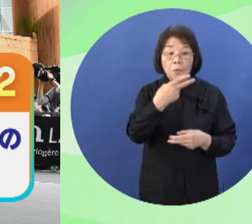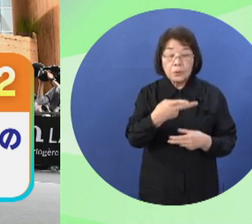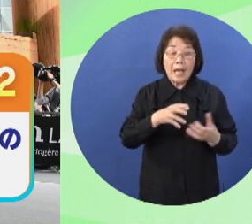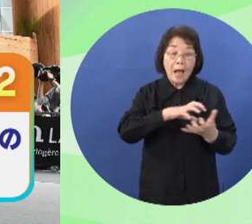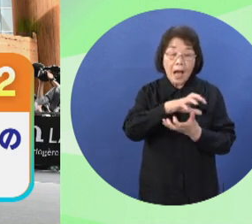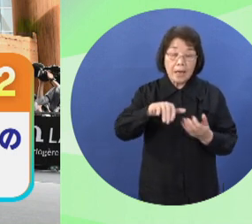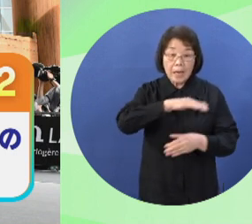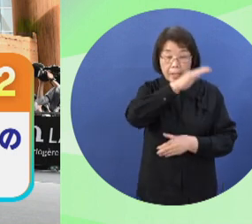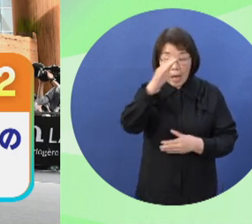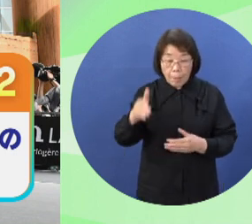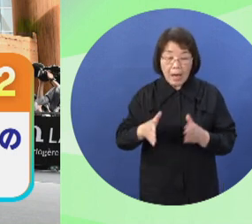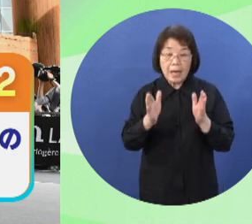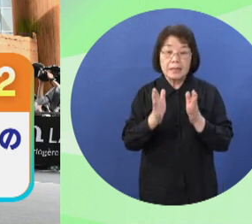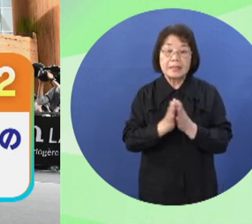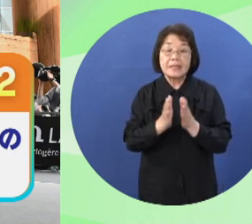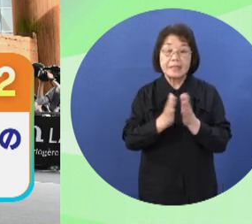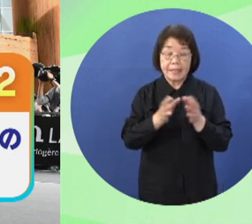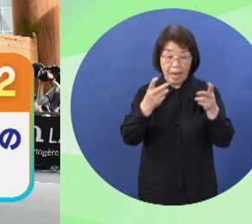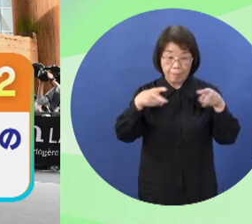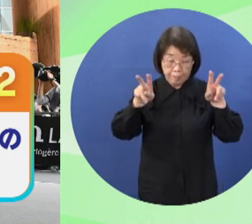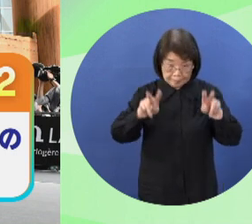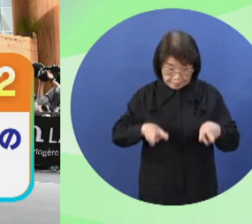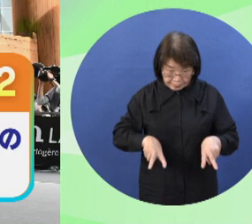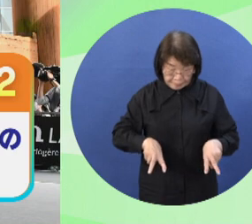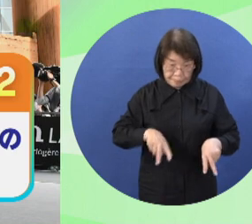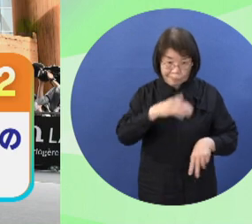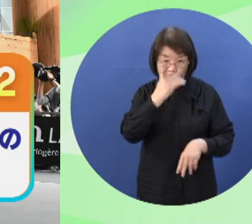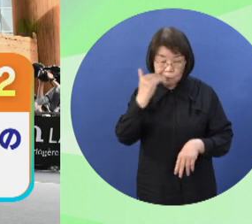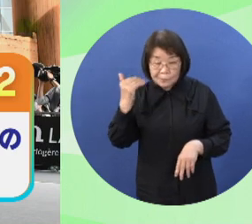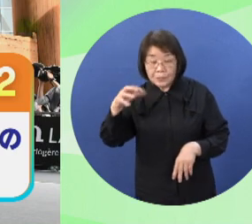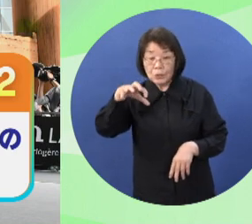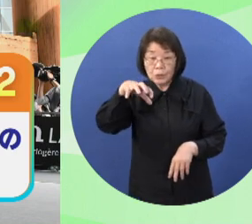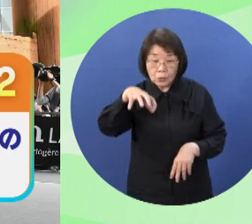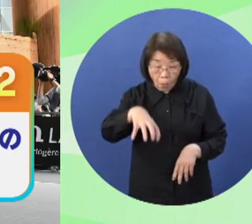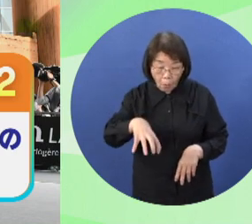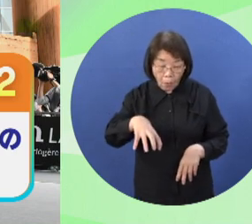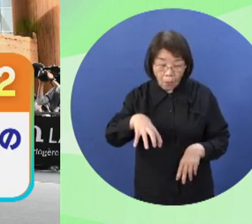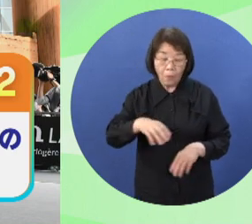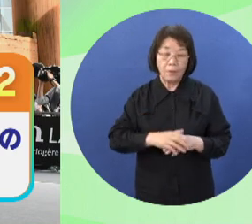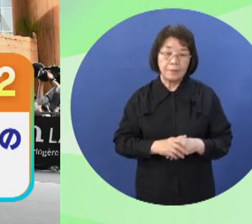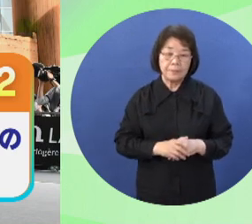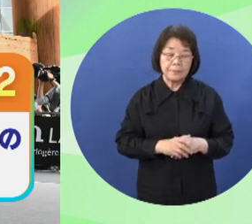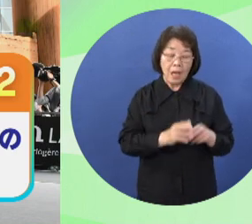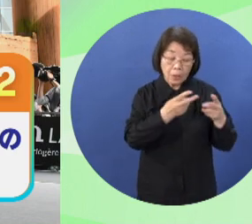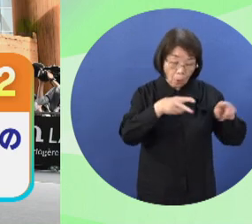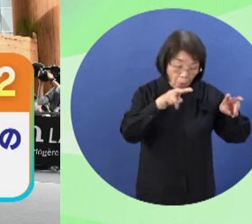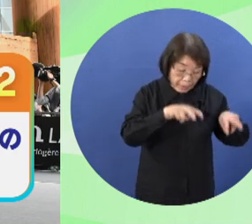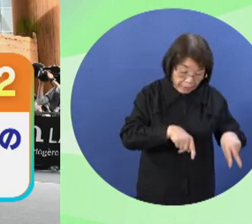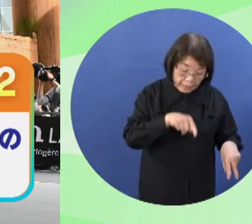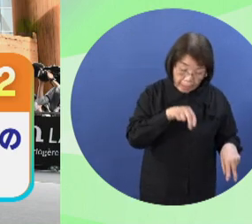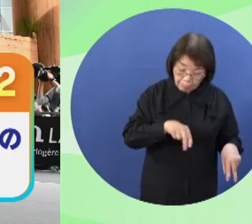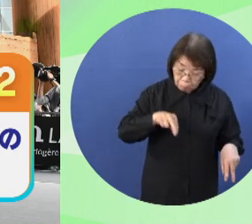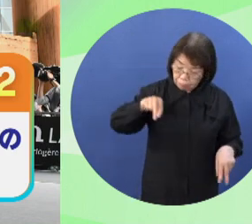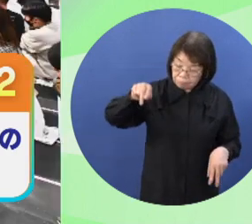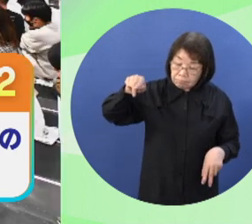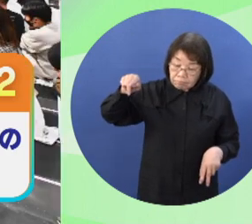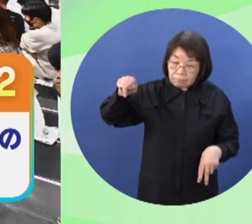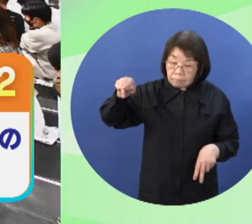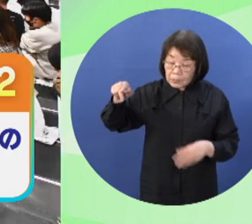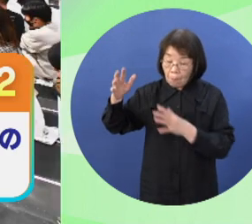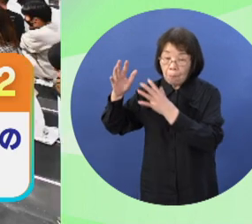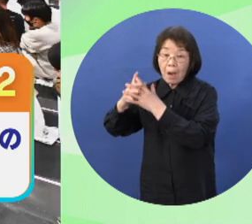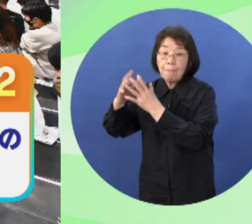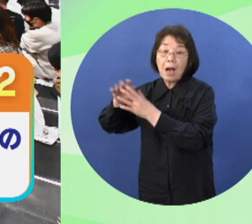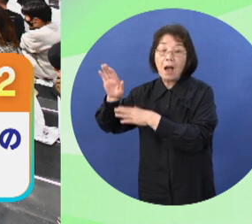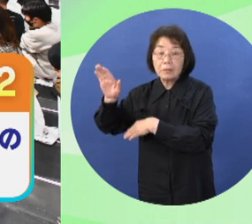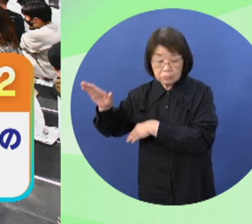というね、あの本当に由緒正しき素晴らしい神社の、敷地内だと思うんですけど、この鳥居から境内に上がってい